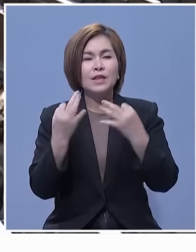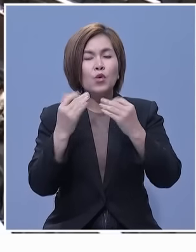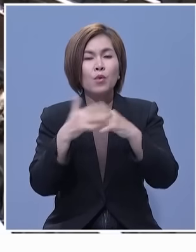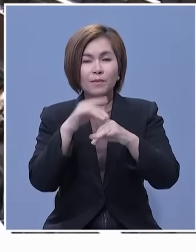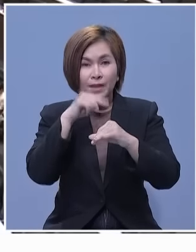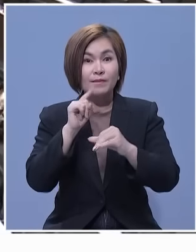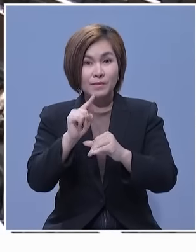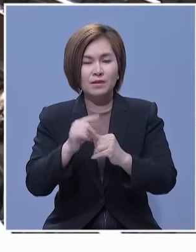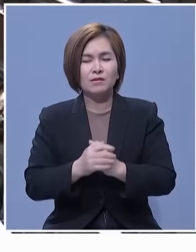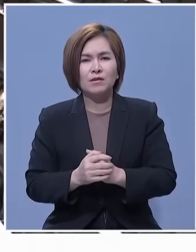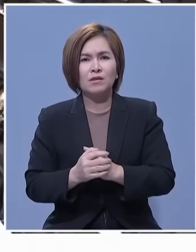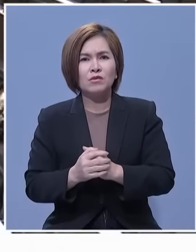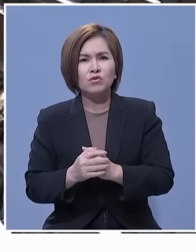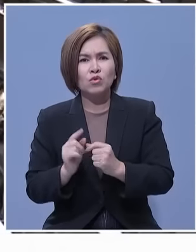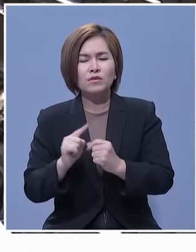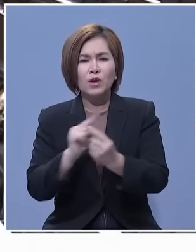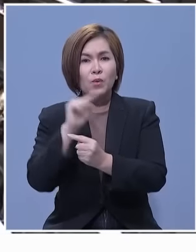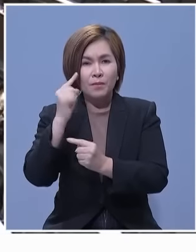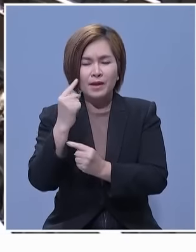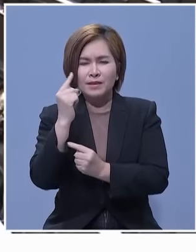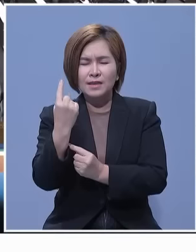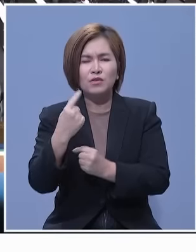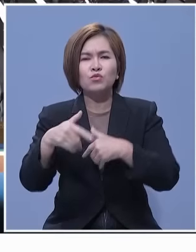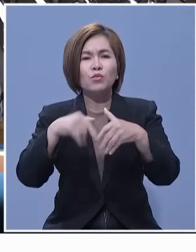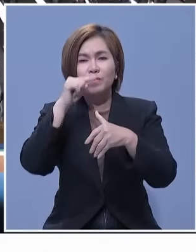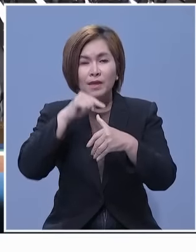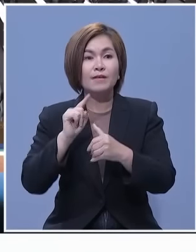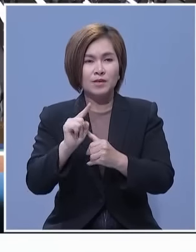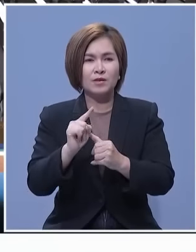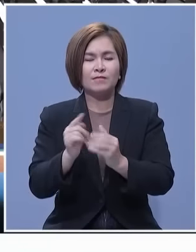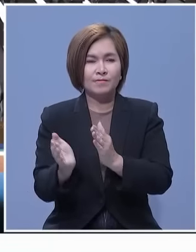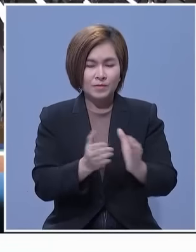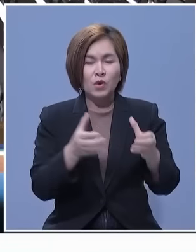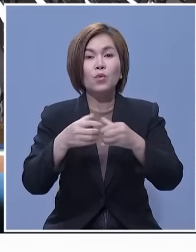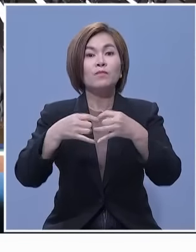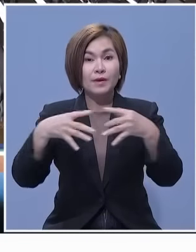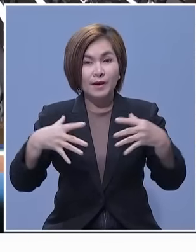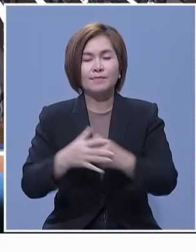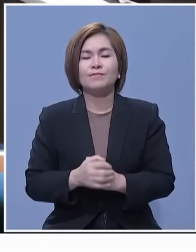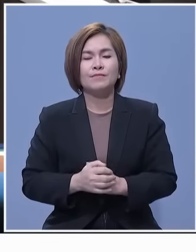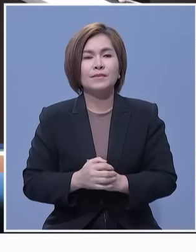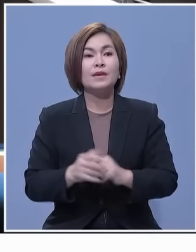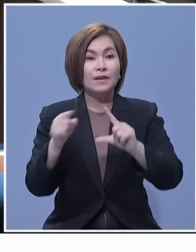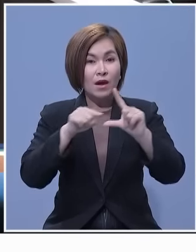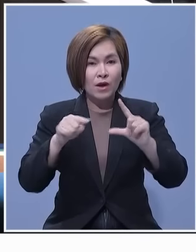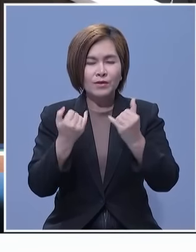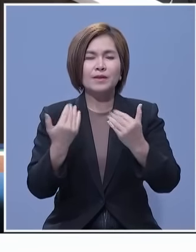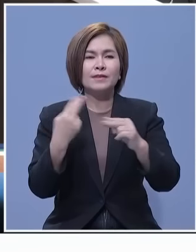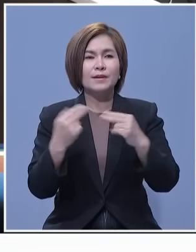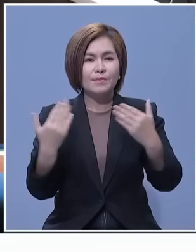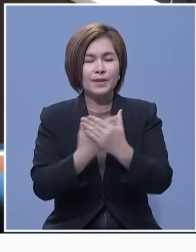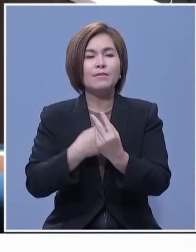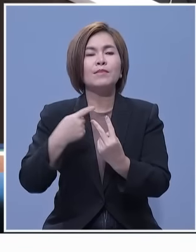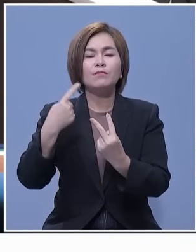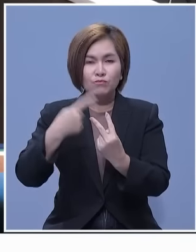1เสียงแล้วก็พรรคท้องที่ไทย 1เสียงทีนี้ฝั่งของฝ่ายค้านก็นำโดยพรรคเก้าไกเก่าซึ่งปัจจุบันเป็นพรรคประชาชนอือ